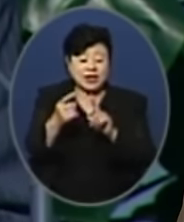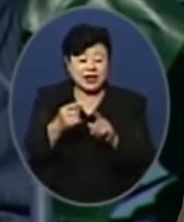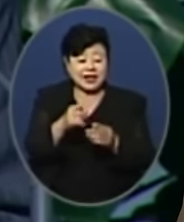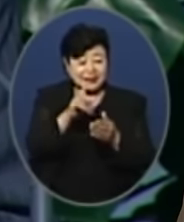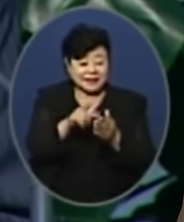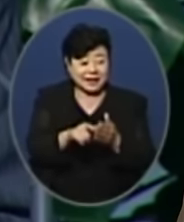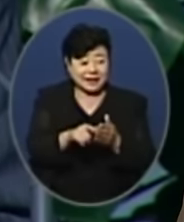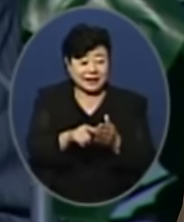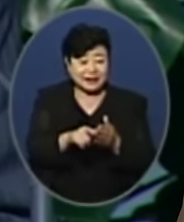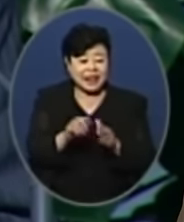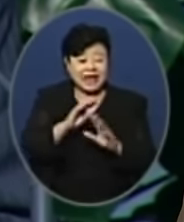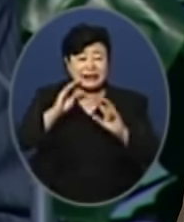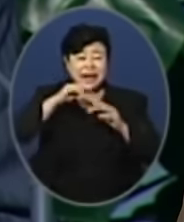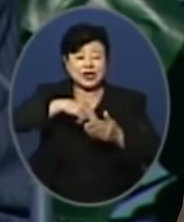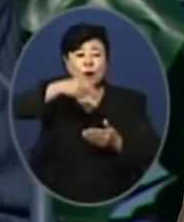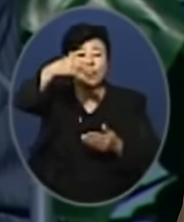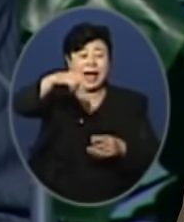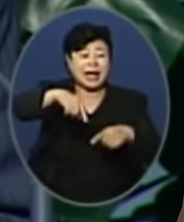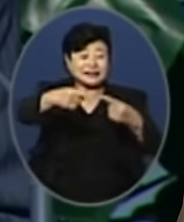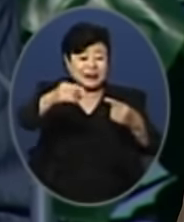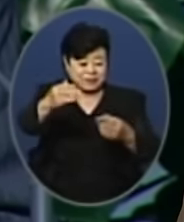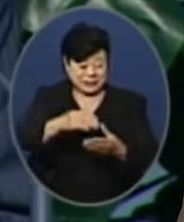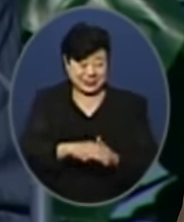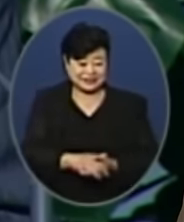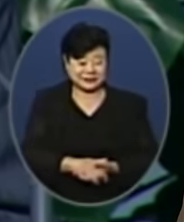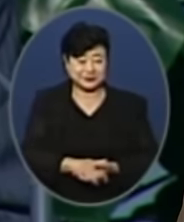때에는 그 다음 천국으로 다 들어가는 것입니다.